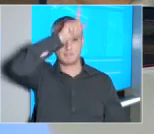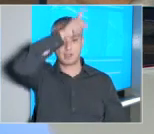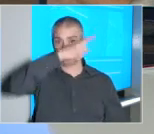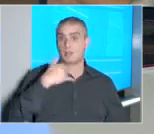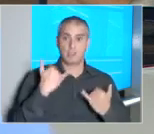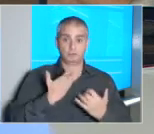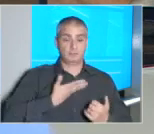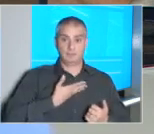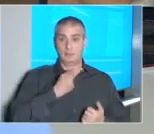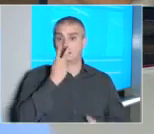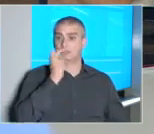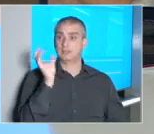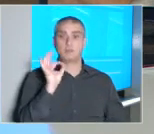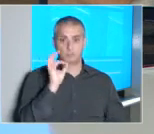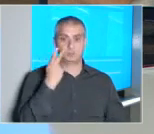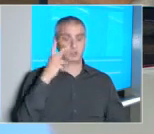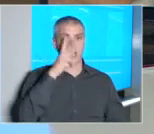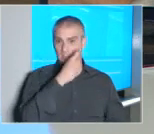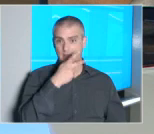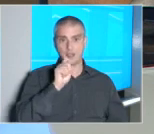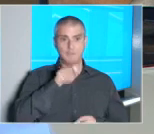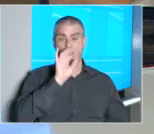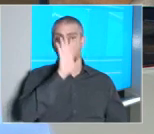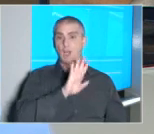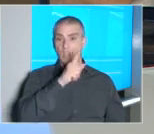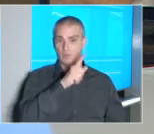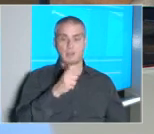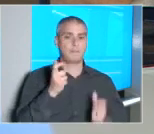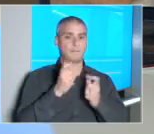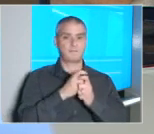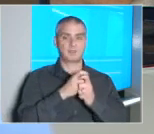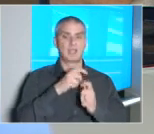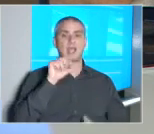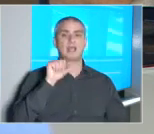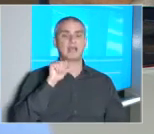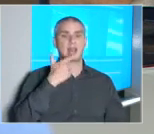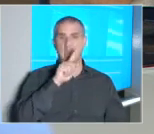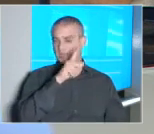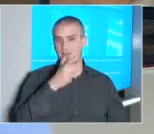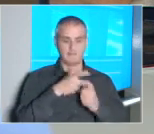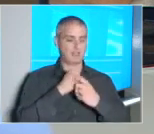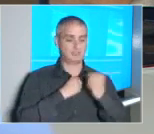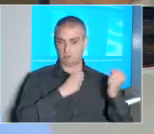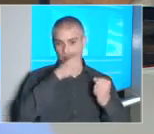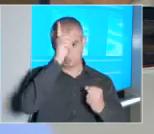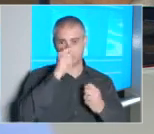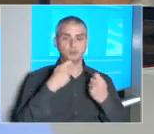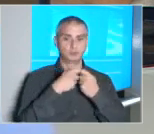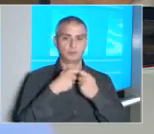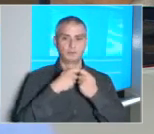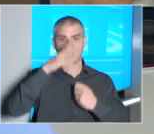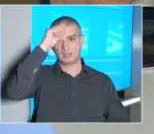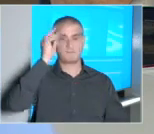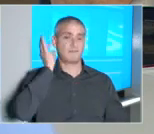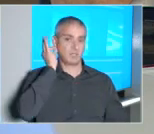בגרמניה, שעכשיו קיבלה 20%, יותר אפילו לפרלמנט האירופי, מפלגת עדי לינקה, מפלגת השמאל בגרמניה, ששם יש שותפות כזו של